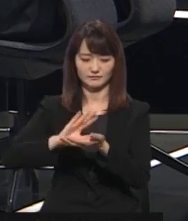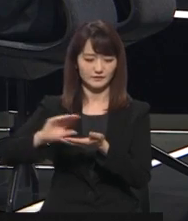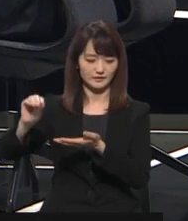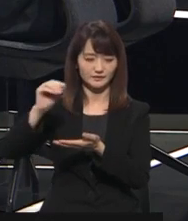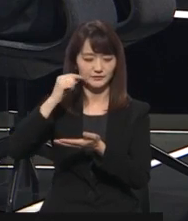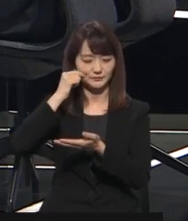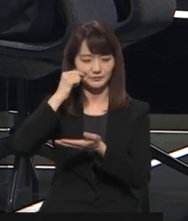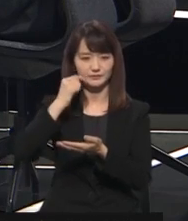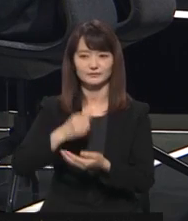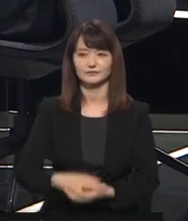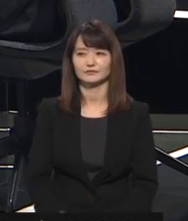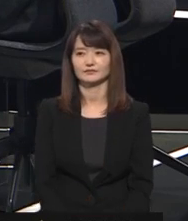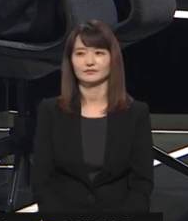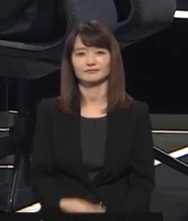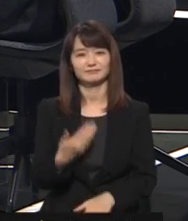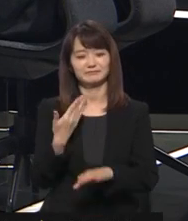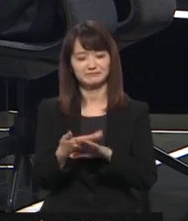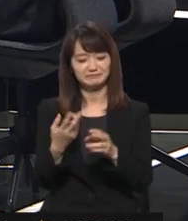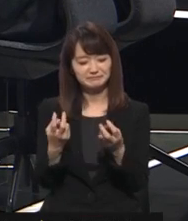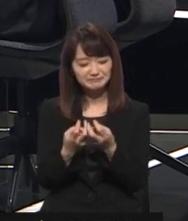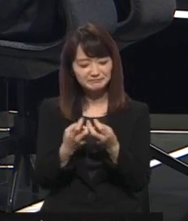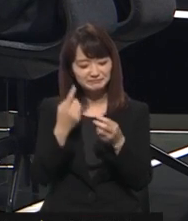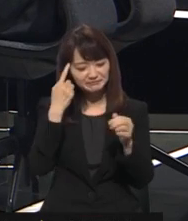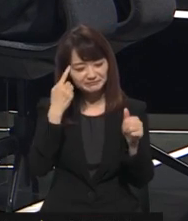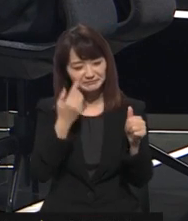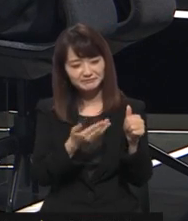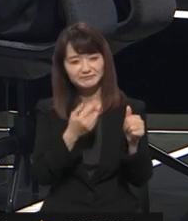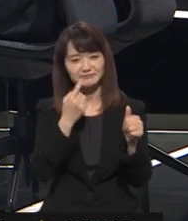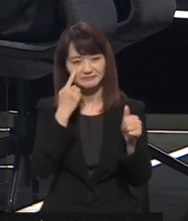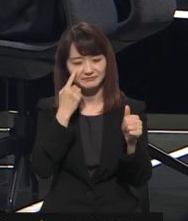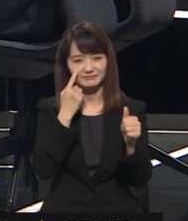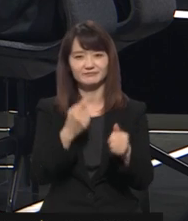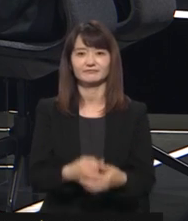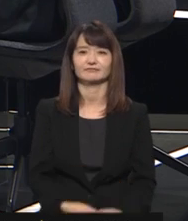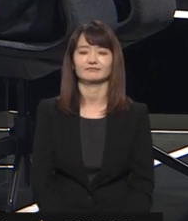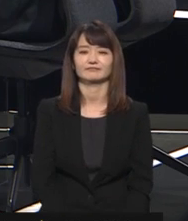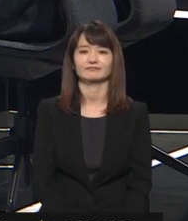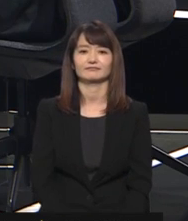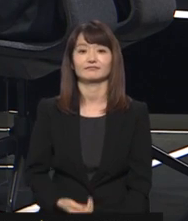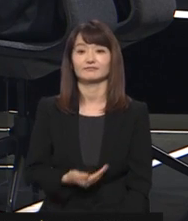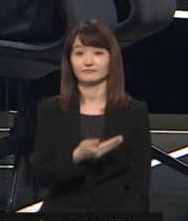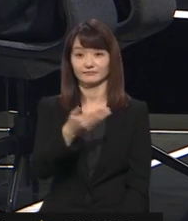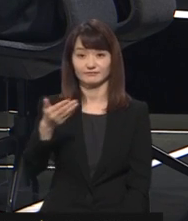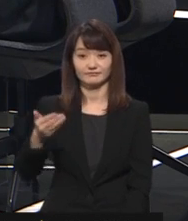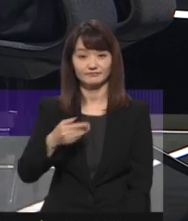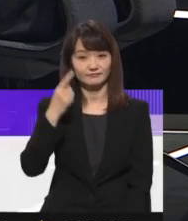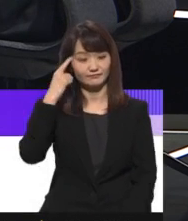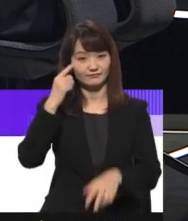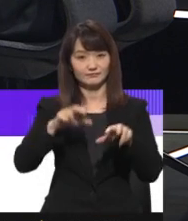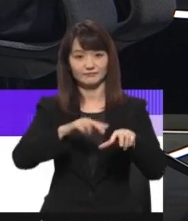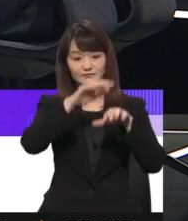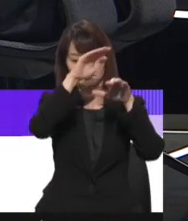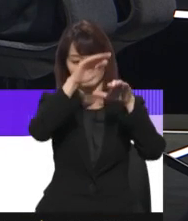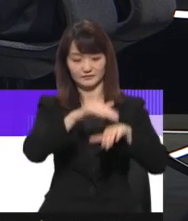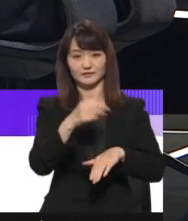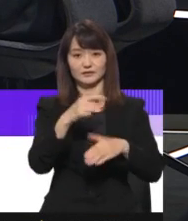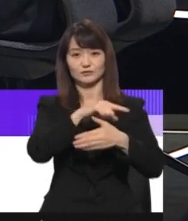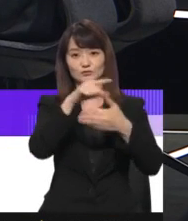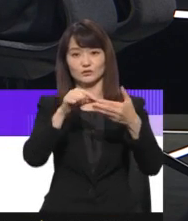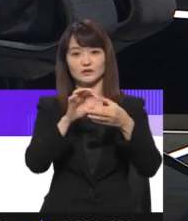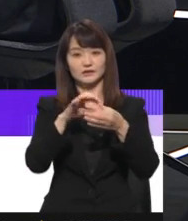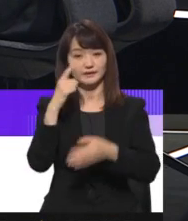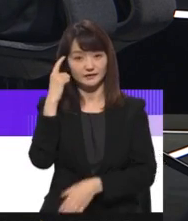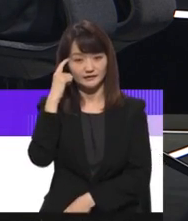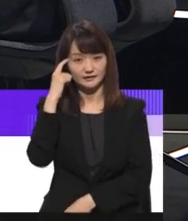김치 쿨 알겠습니다 전 또 다른 기술을 써서 한번 이끌어 나가도록 하겠습니다 어 여러분들의 의견 자의 현황과 패널 그리고 프로그램된 의견